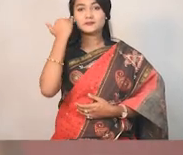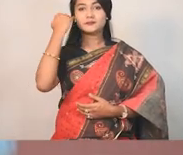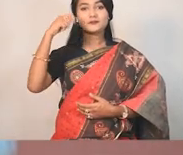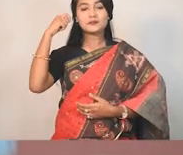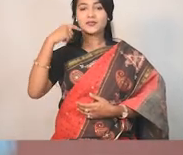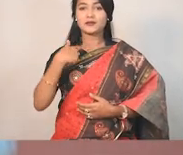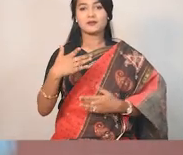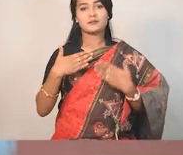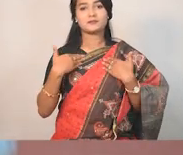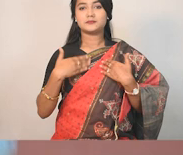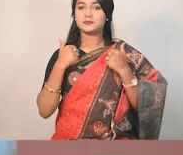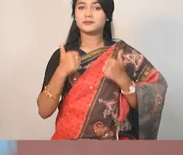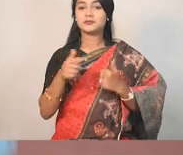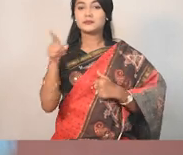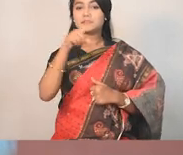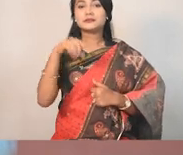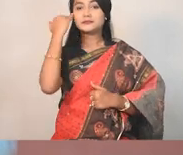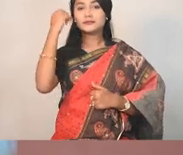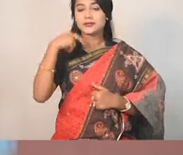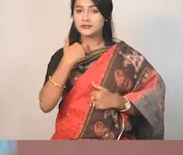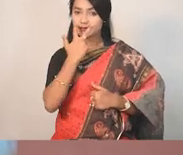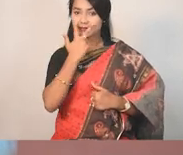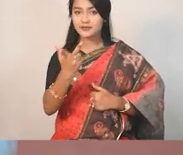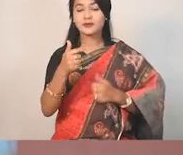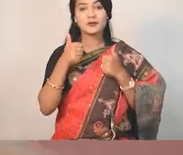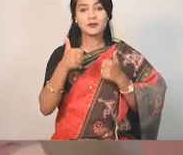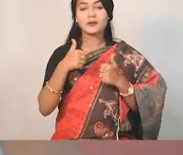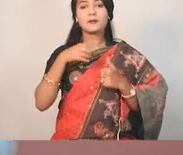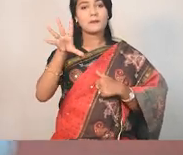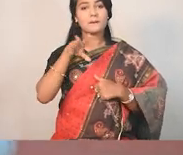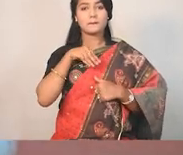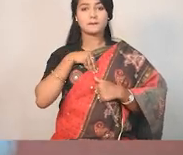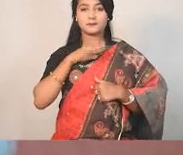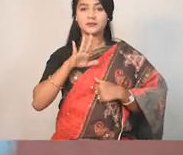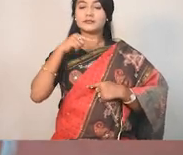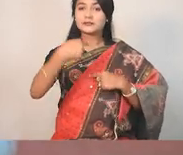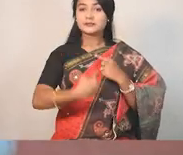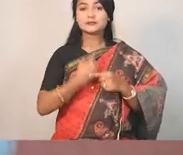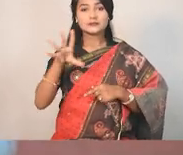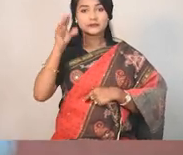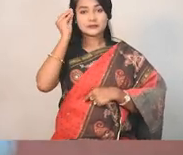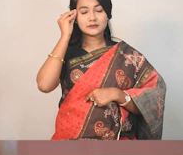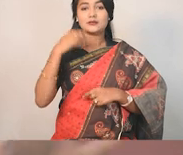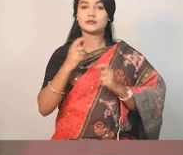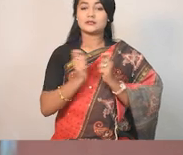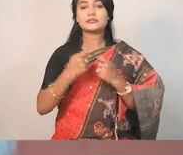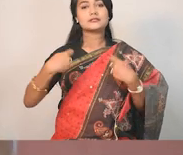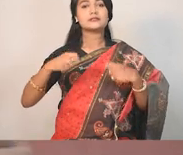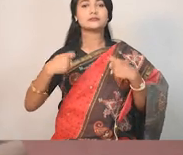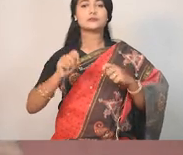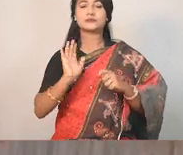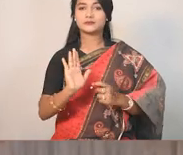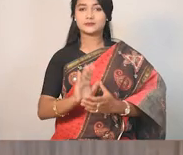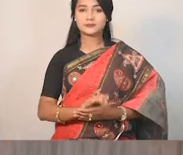ভালো বোধ করছি, আমি সবার অভিনয়গুলো দেখছি এবং যাদের অভিনয় আমার ভালো লাগছে সেগুলো আমি পছন্দ করে আমার মাথার ভেতরে আমি নিয়ে ওইভাবে আমি করার